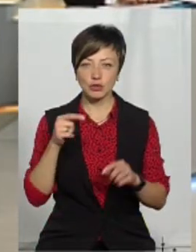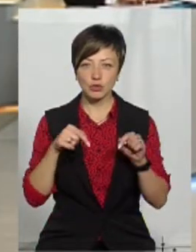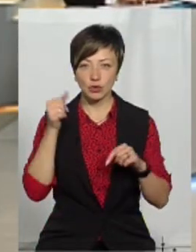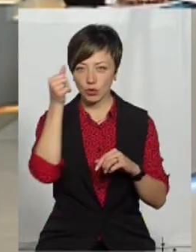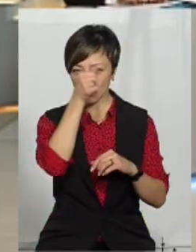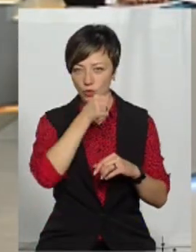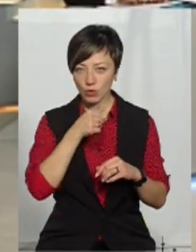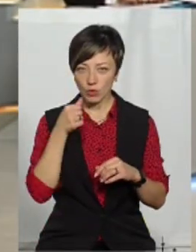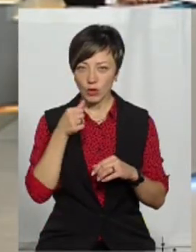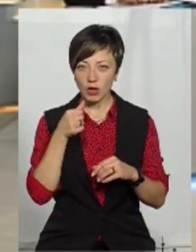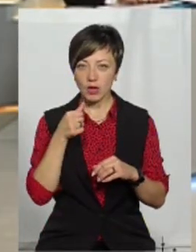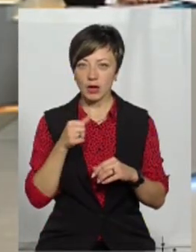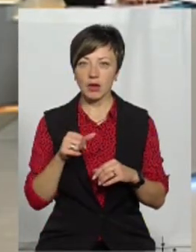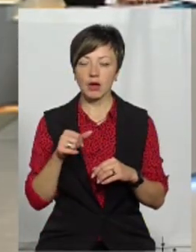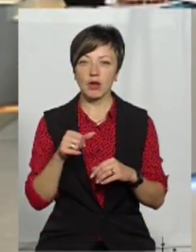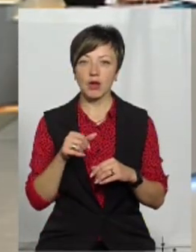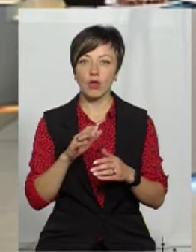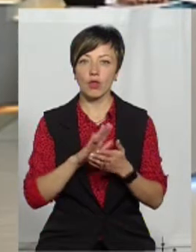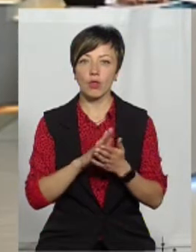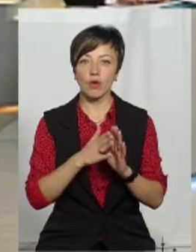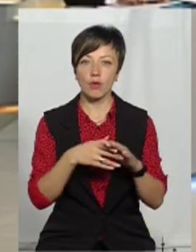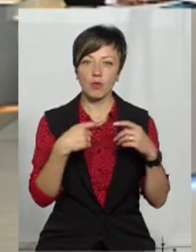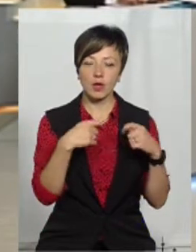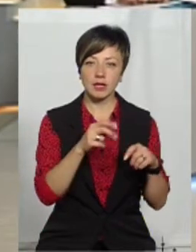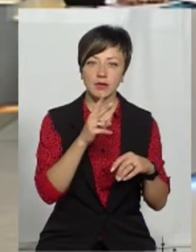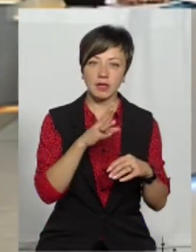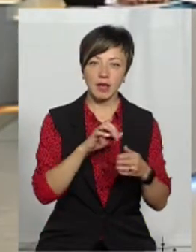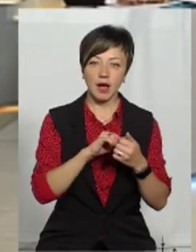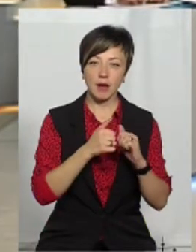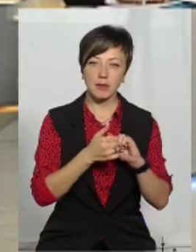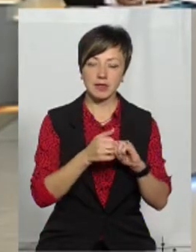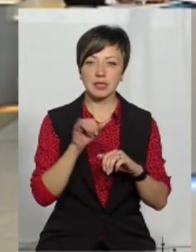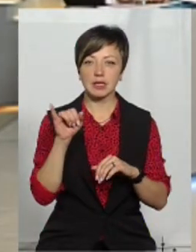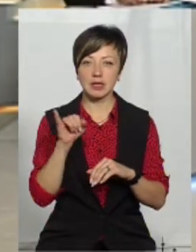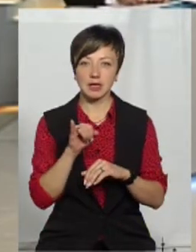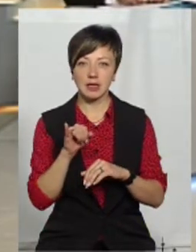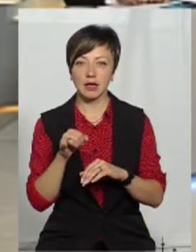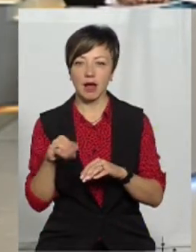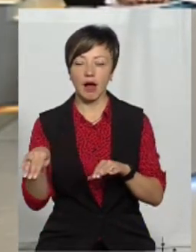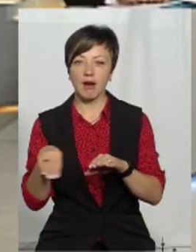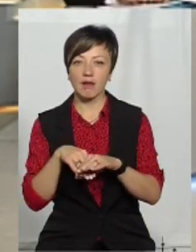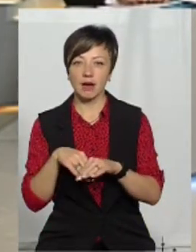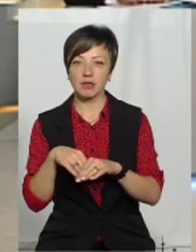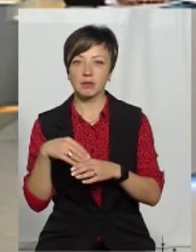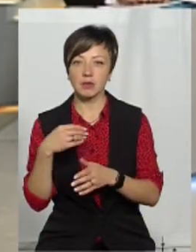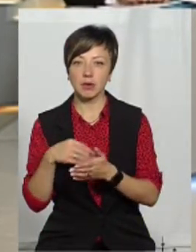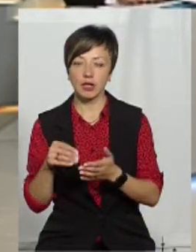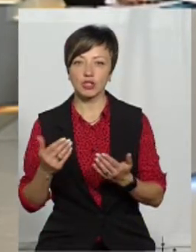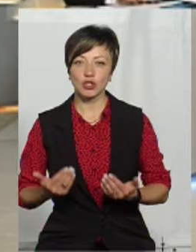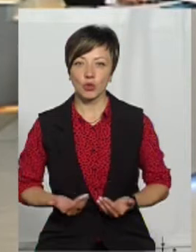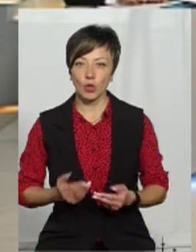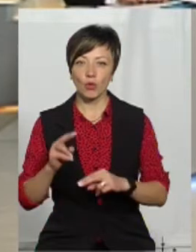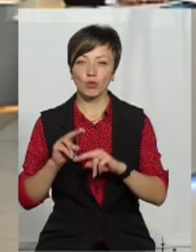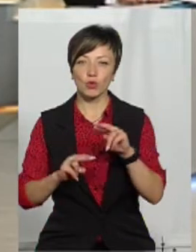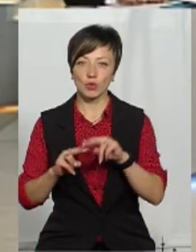року заключив попередній договір продажу квартири в місті Кам'янець-Подільський, оскільки я виходив з Кам'янця, і дав аванс уже за придбання житла, яке